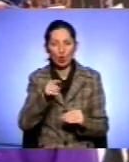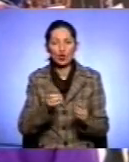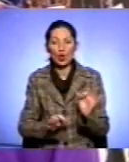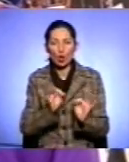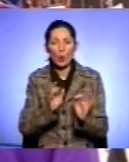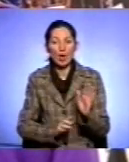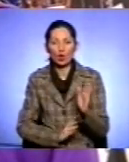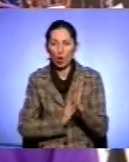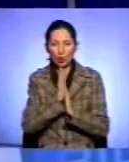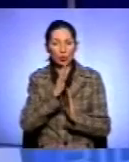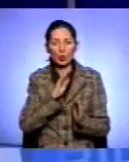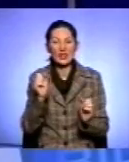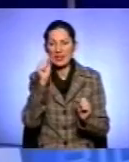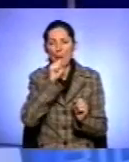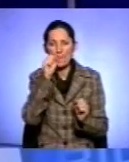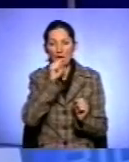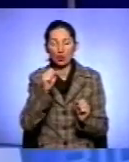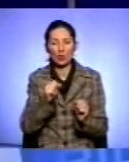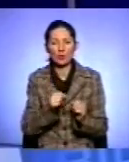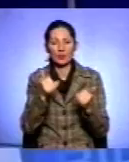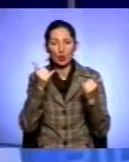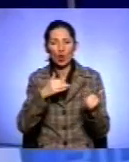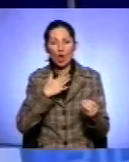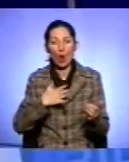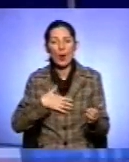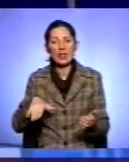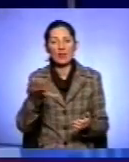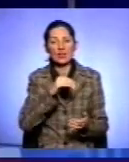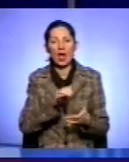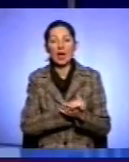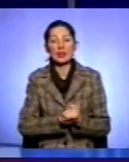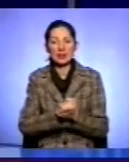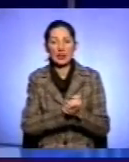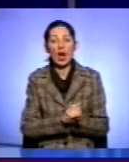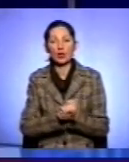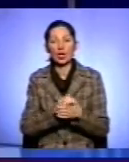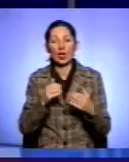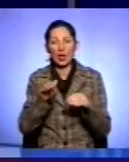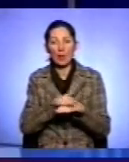ростуть, не підмерзають. На сьогодні у мене все. Злагоди і миру бажає